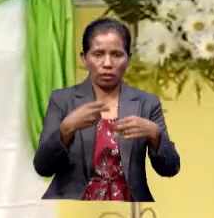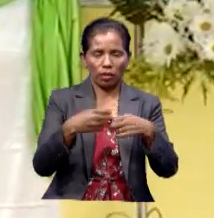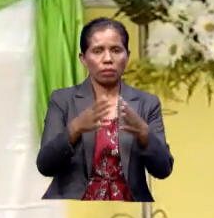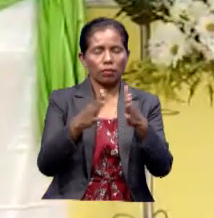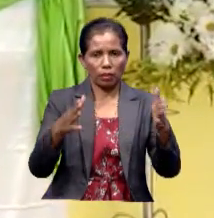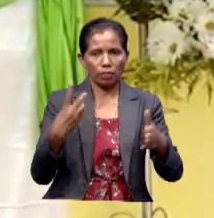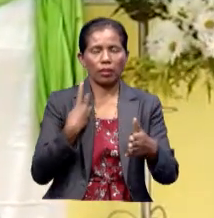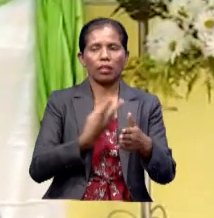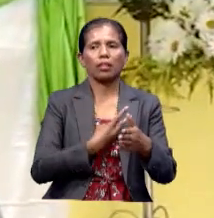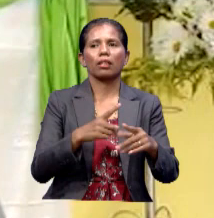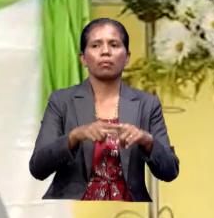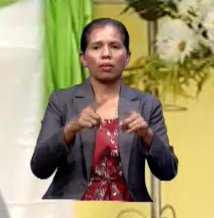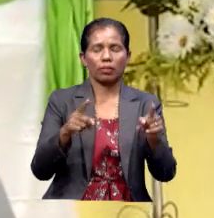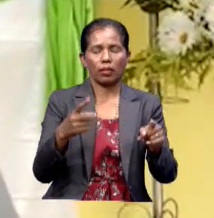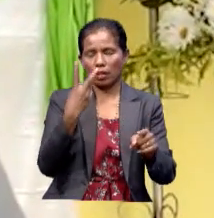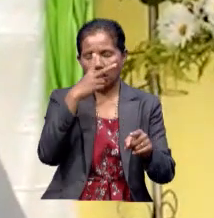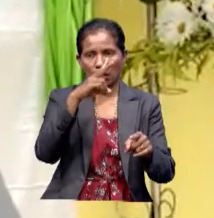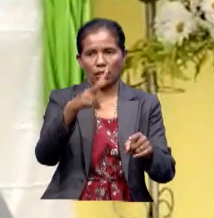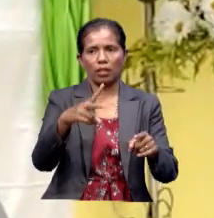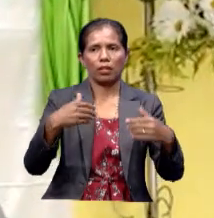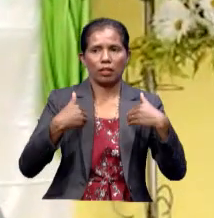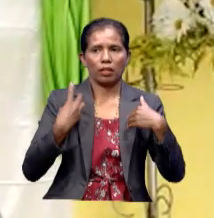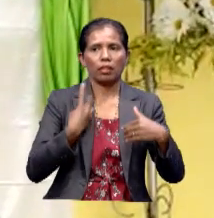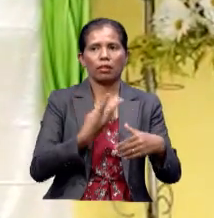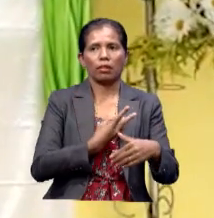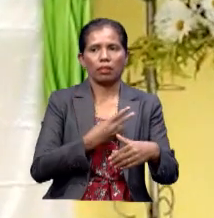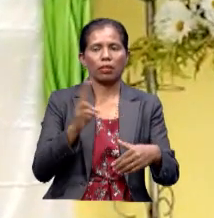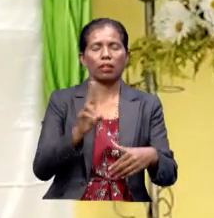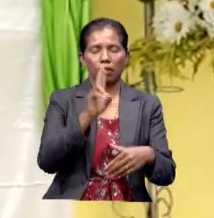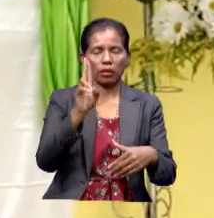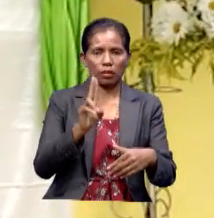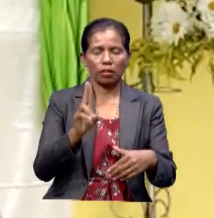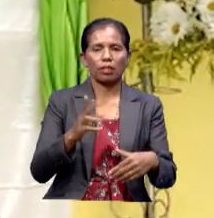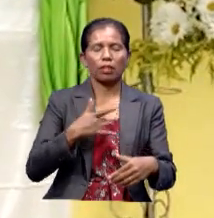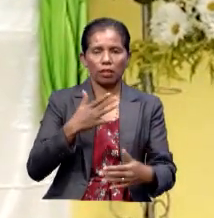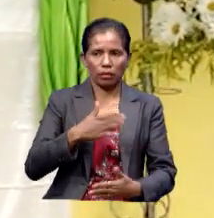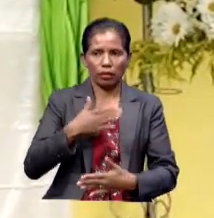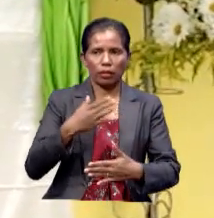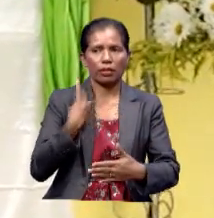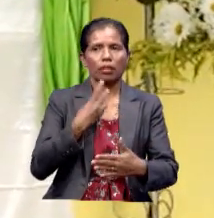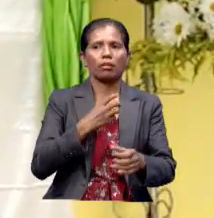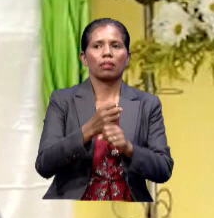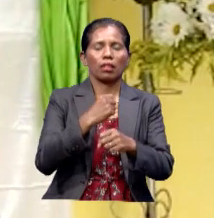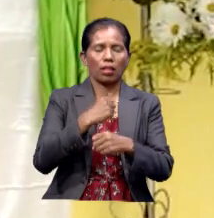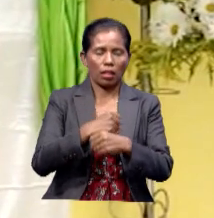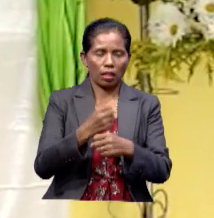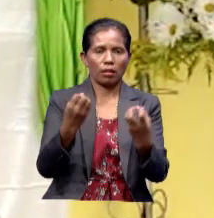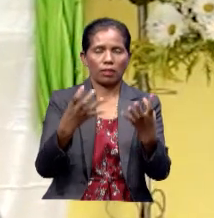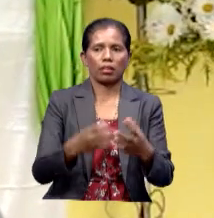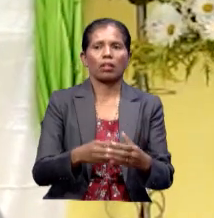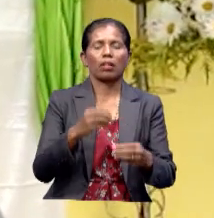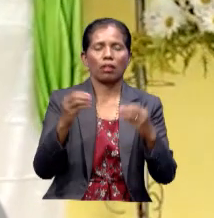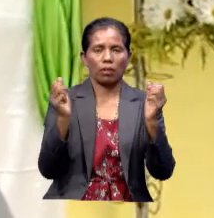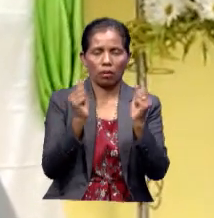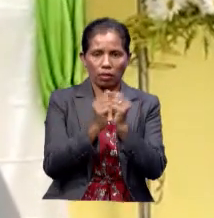Maybe hari ini buat sih nabe iya kita beli kita urbu juga kata iya nih kita beli kalau buat barang. Mas kau kita